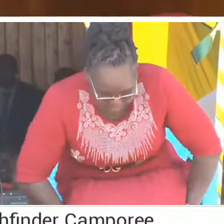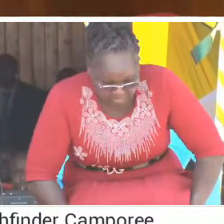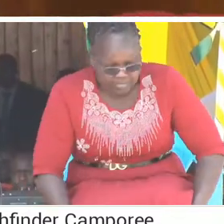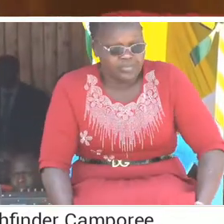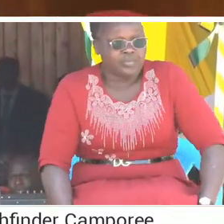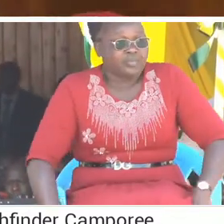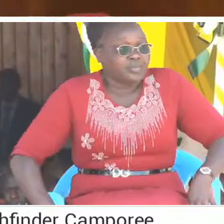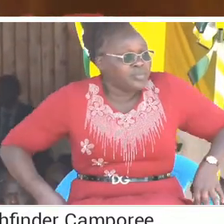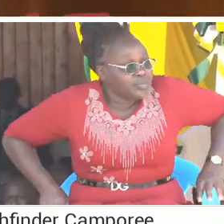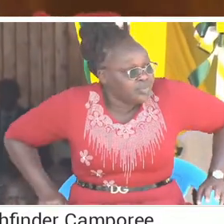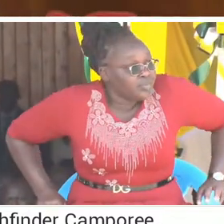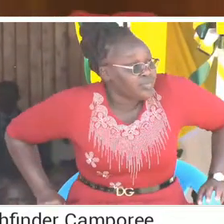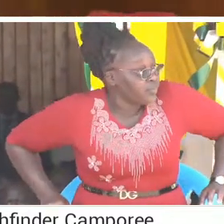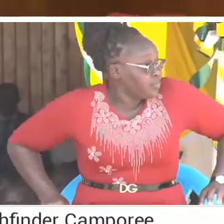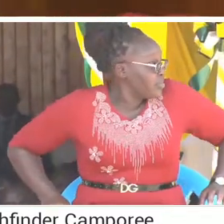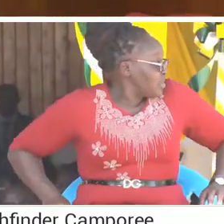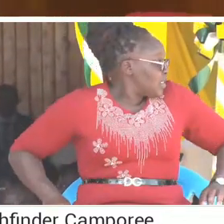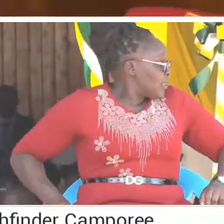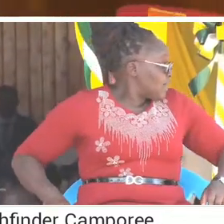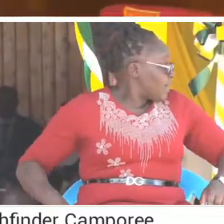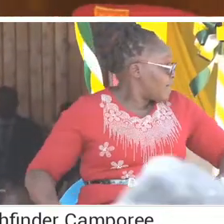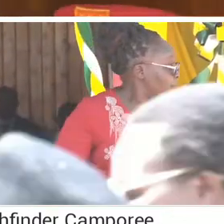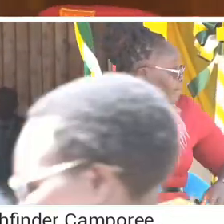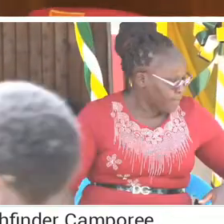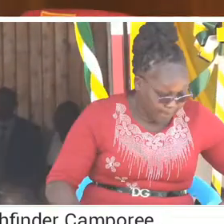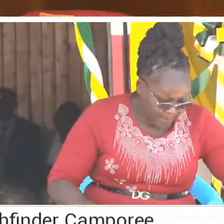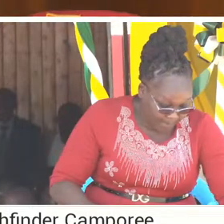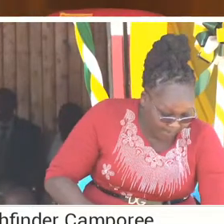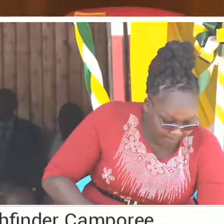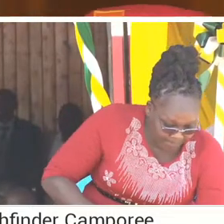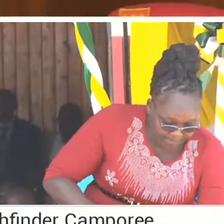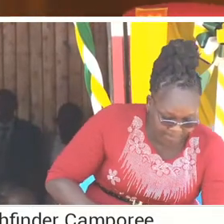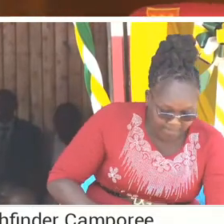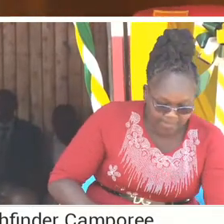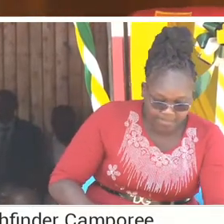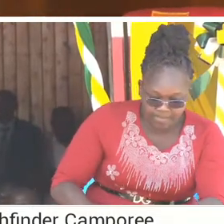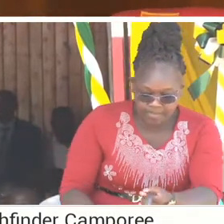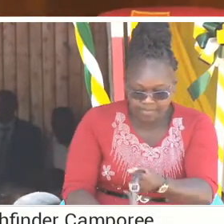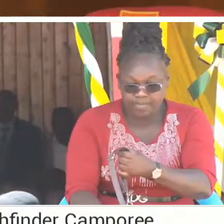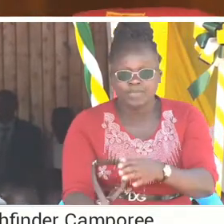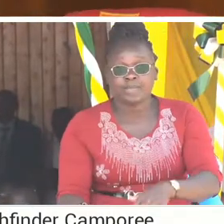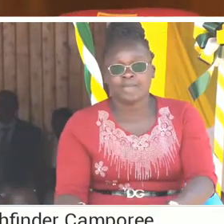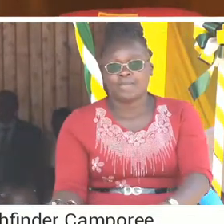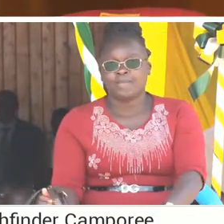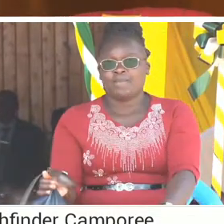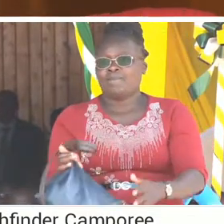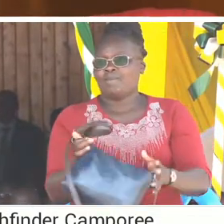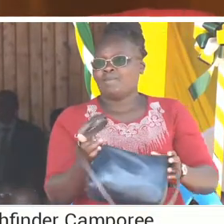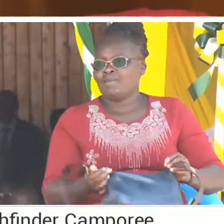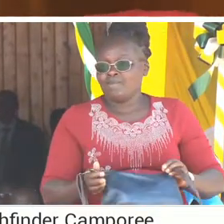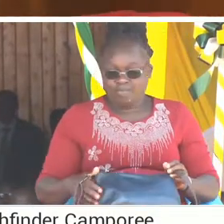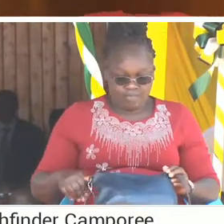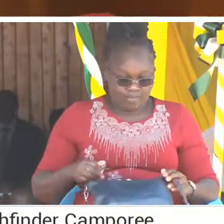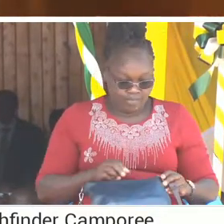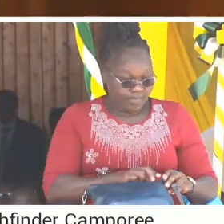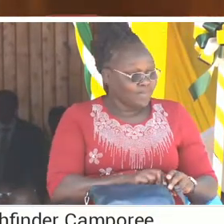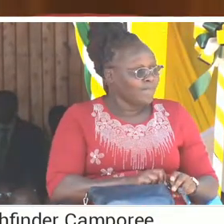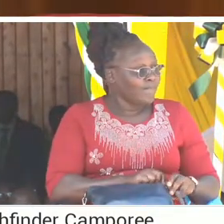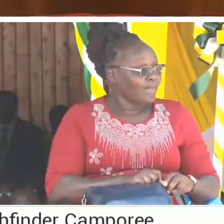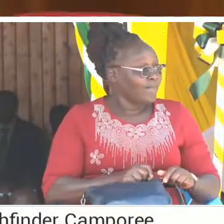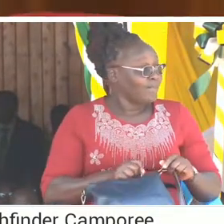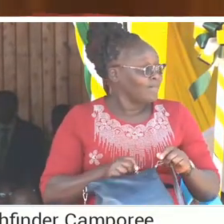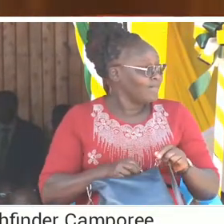kwa ajili ya wimbo. Tunapopata watakaofuata kutupatia wimbo ni akina nani?